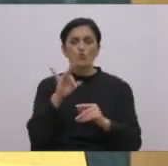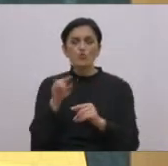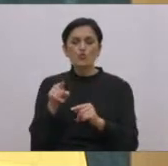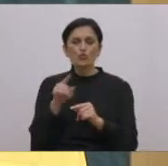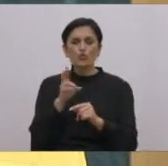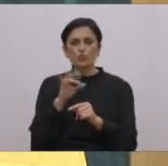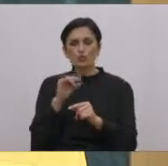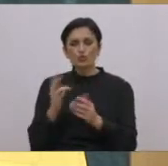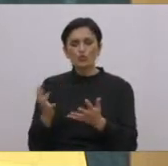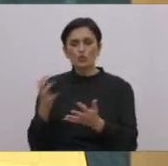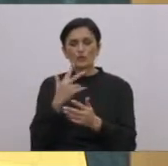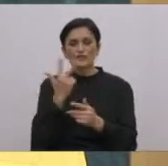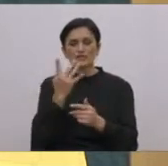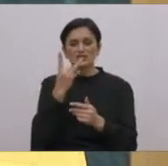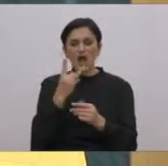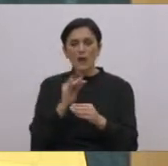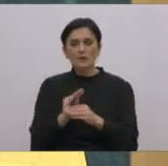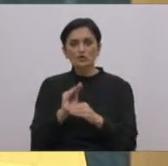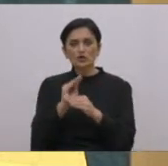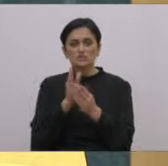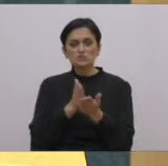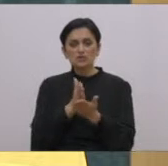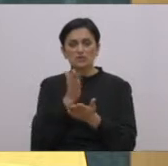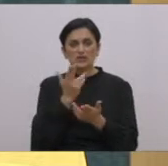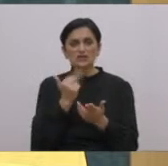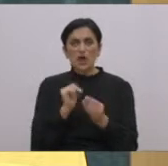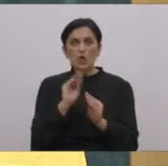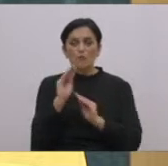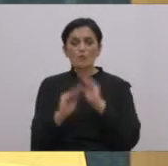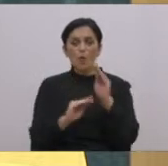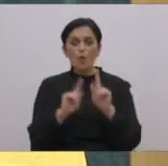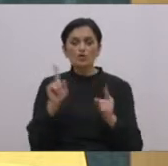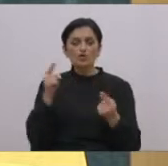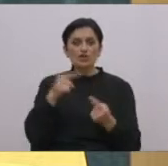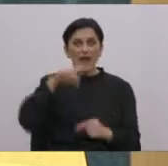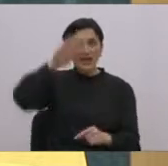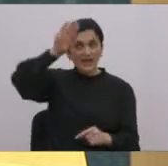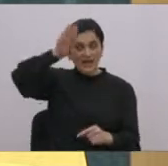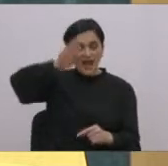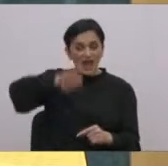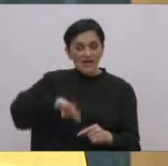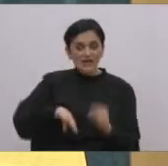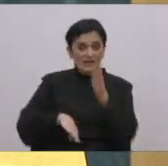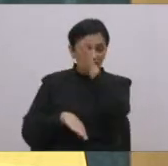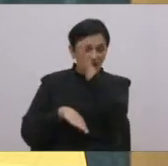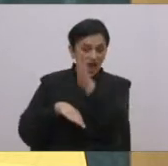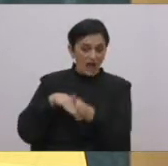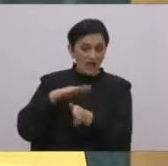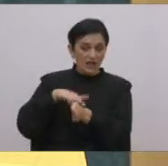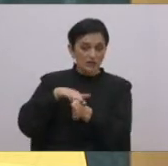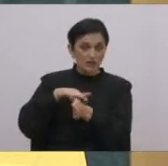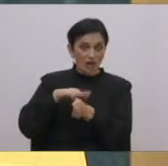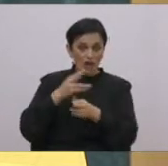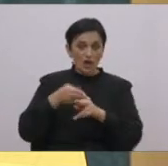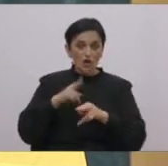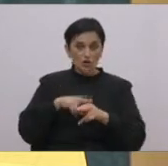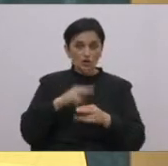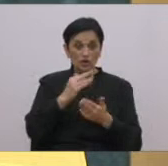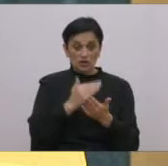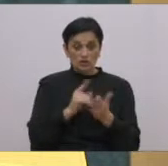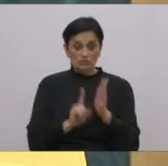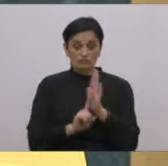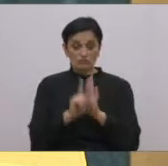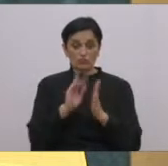სამჯერ გაზრდის მიზნით, ასევე მოეწყო შესაბამისი კედელი და ამ პირობებში უკვე შესაბამისი რეჟიმის